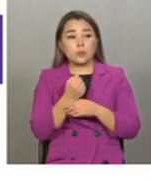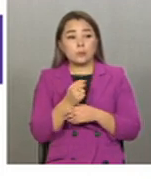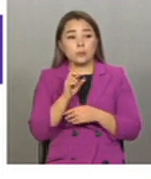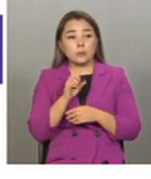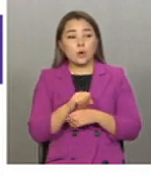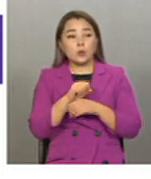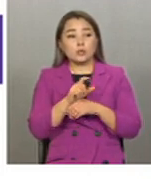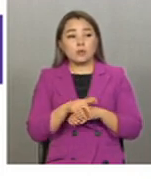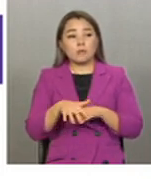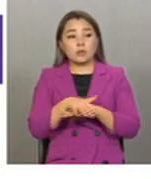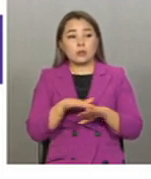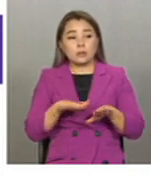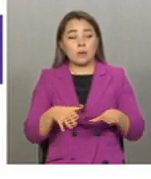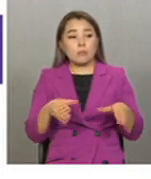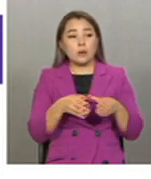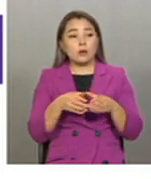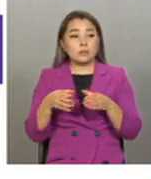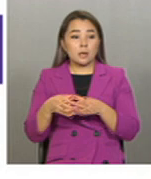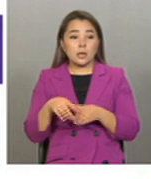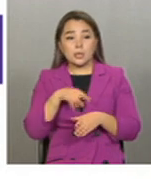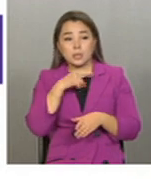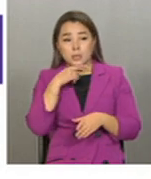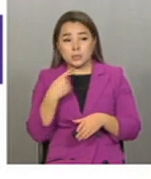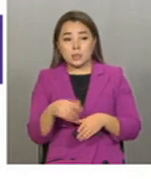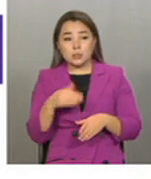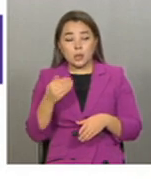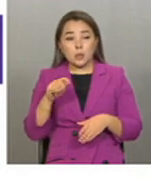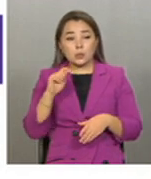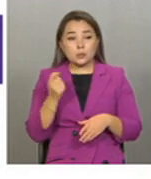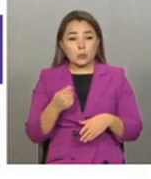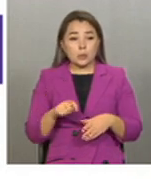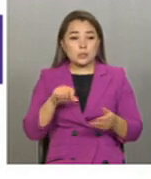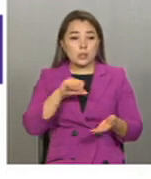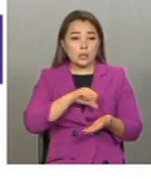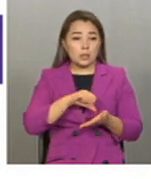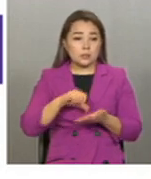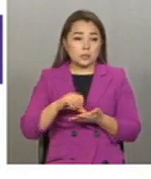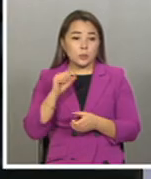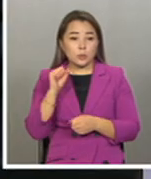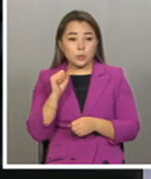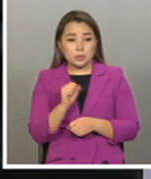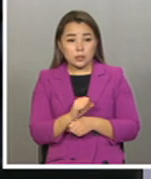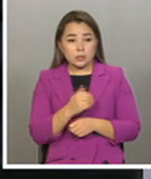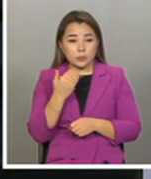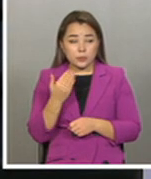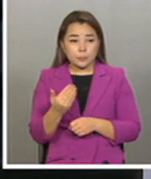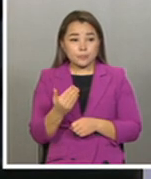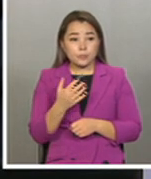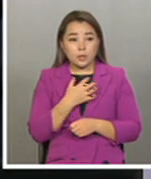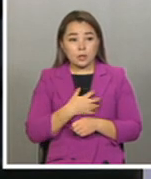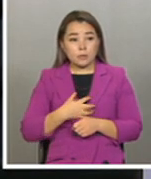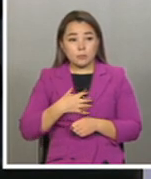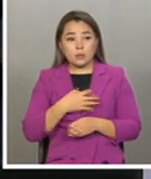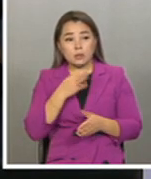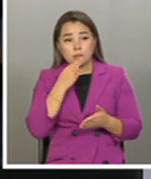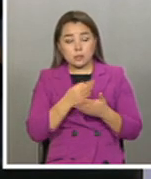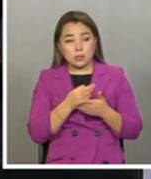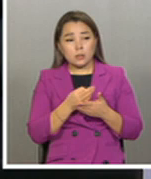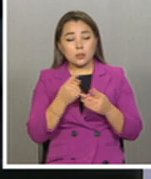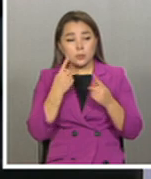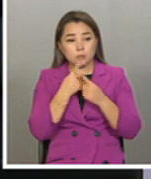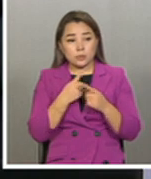большевиктер партиясы Ресейдің соғысқа қатысуын тоқтатуды маңызды ұран